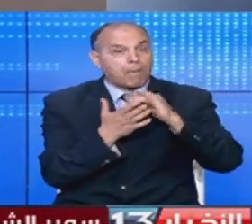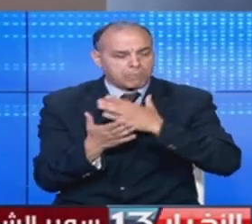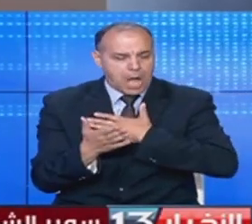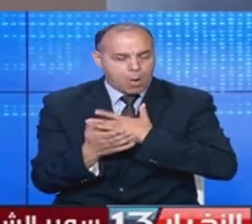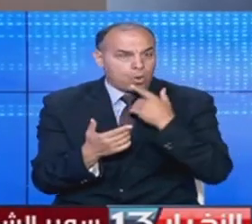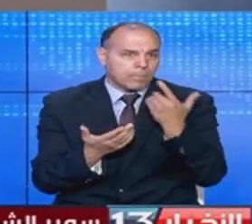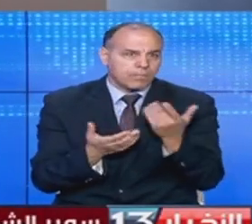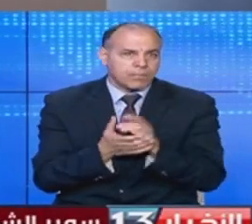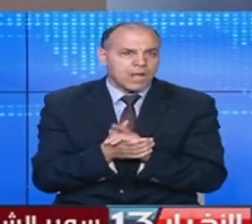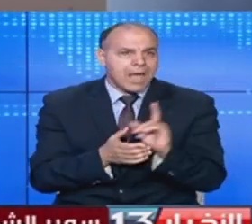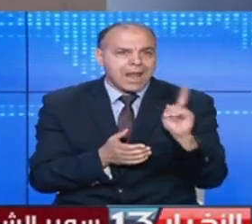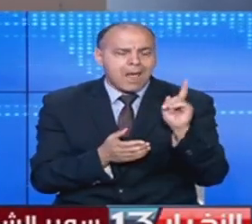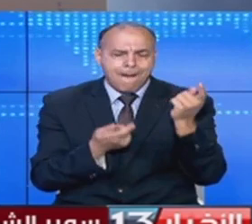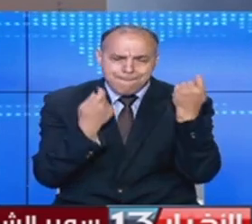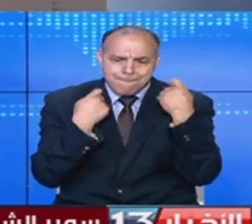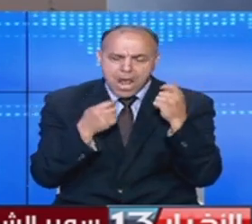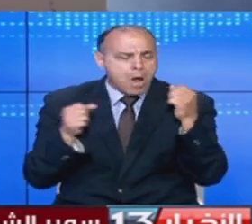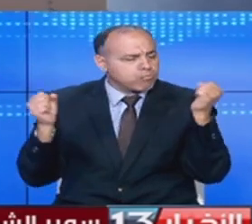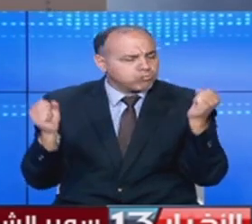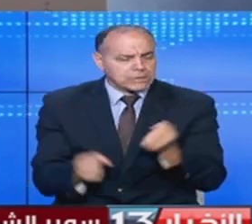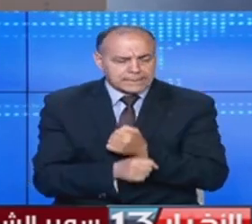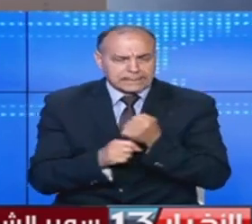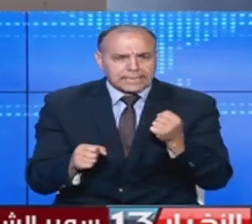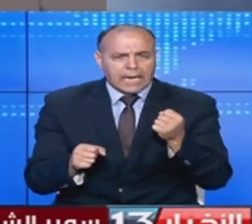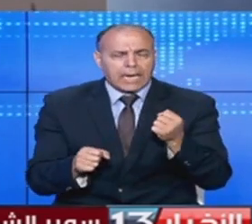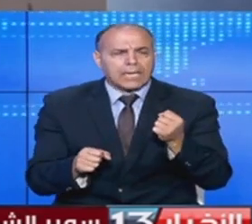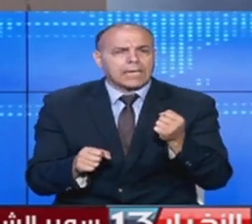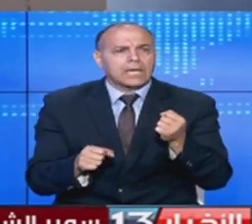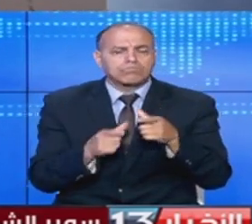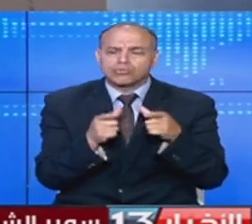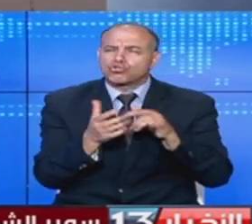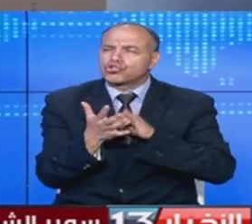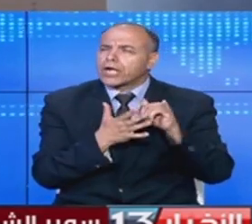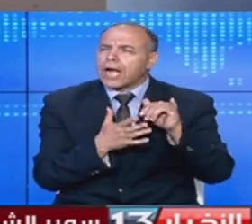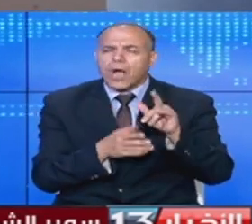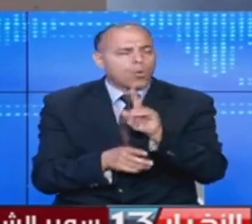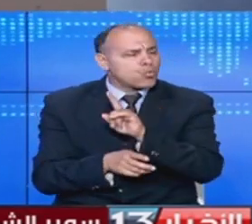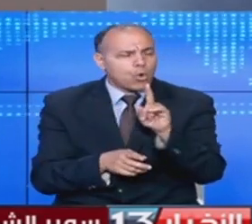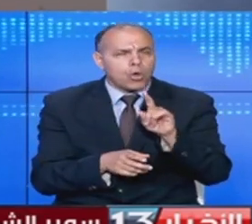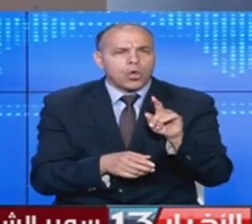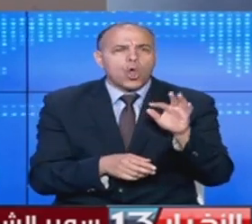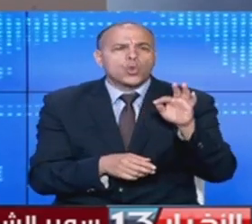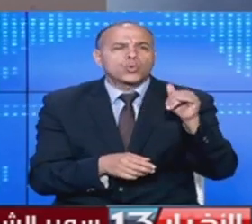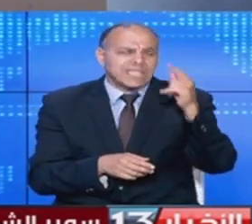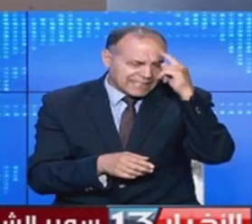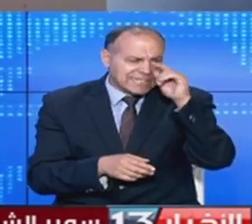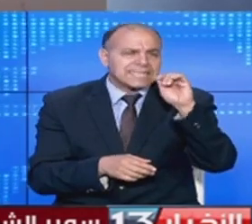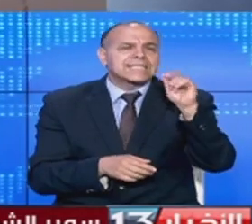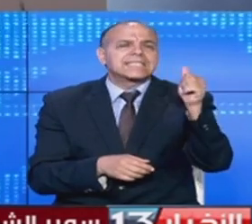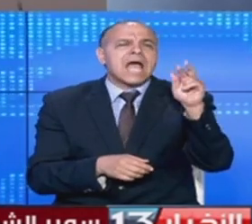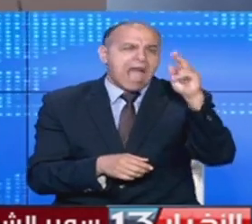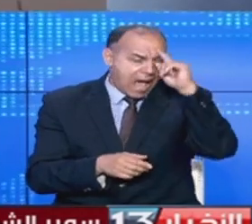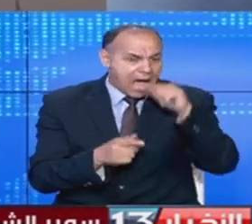التونسيه لن يفرطوا في أي جزء من الخطوط الوطنية لأنها جزء